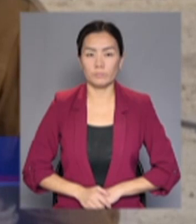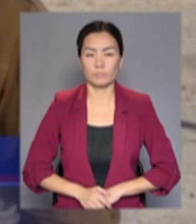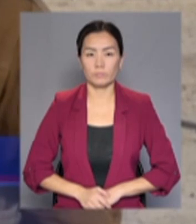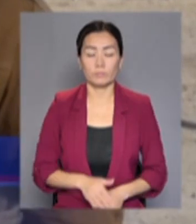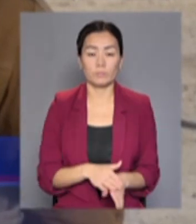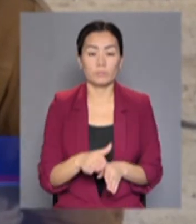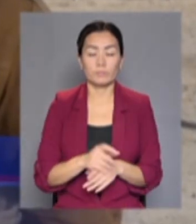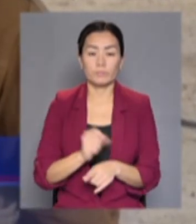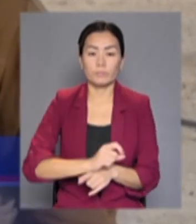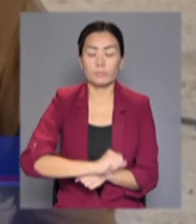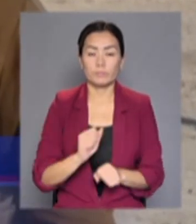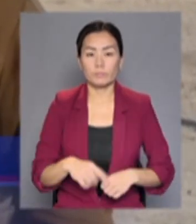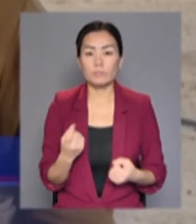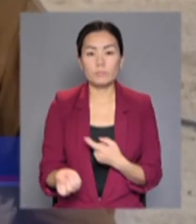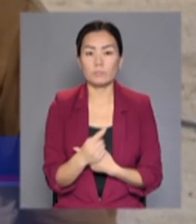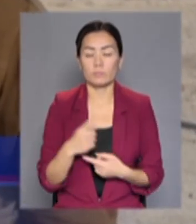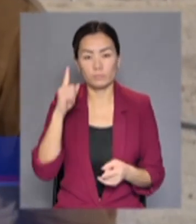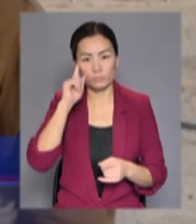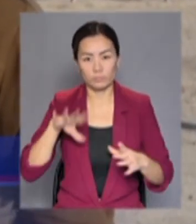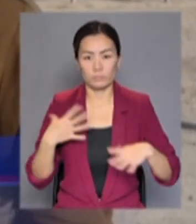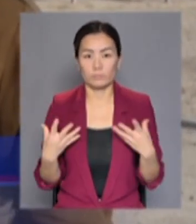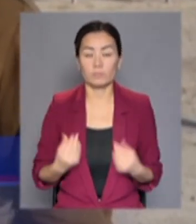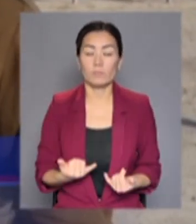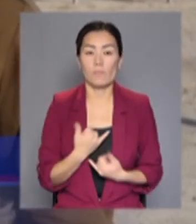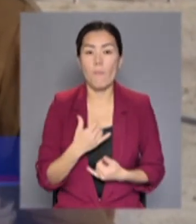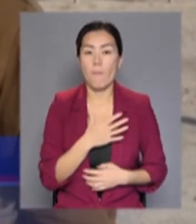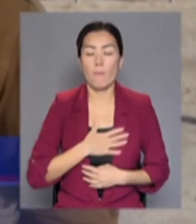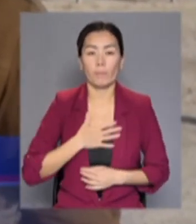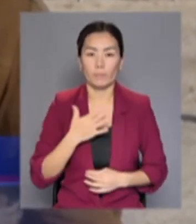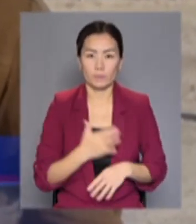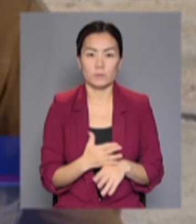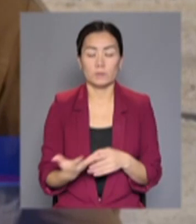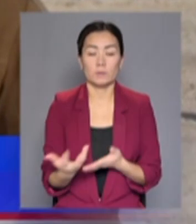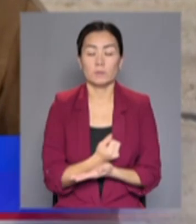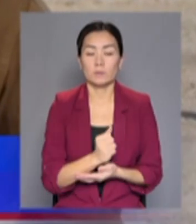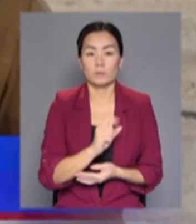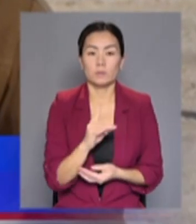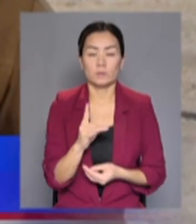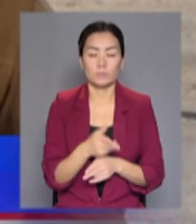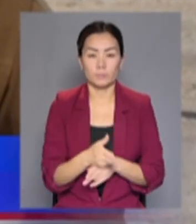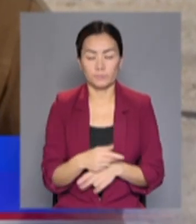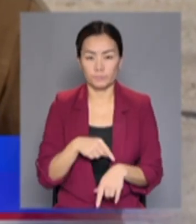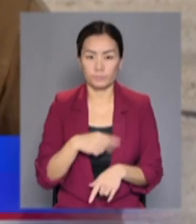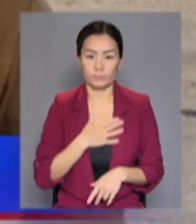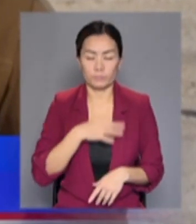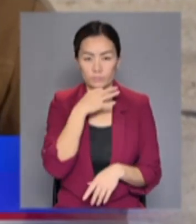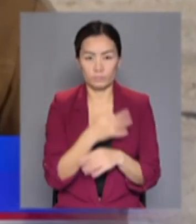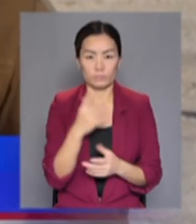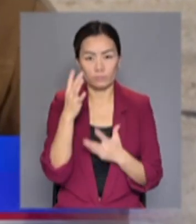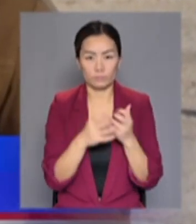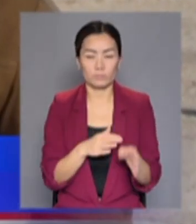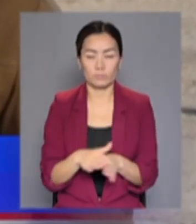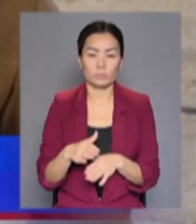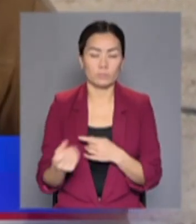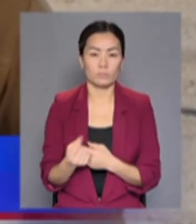Я выполняю задачи, возложенные на меня в ходе учебной тренировки. У меня было волнение, когда я взял в руки оружие, потому что это ответственность –